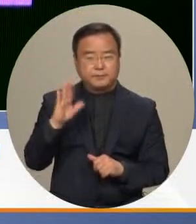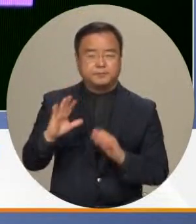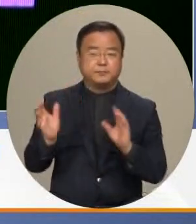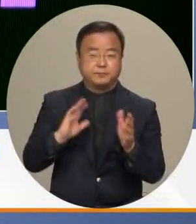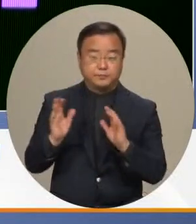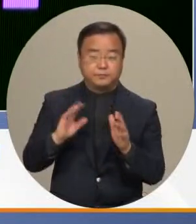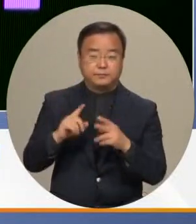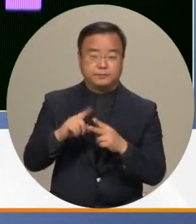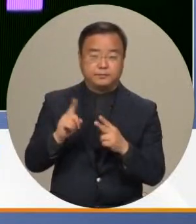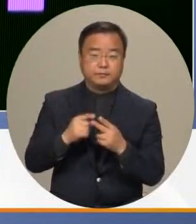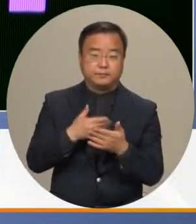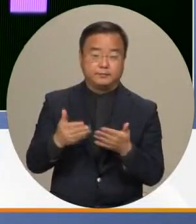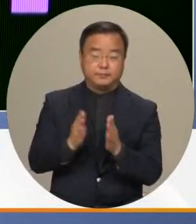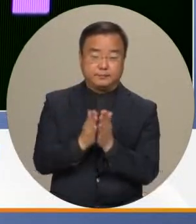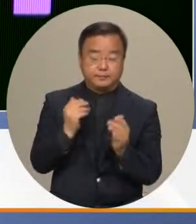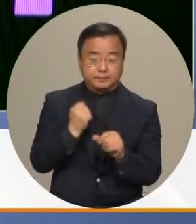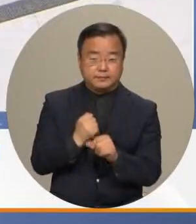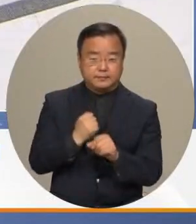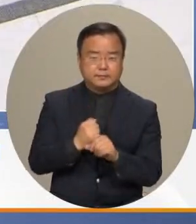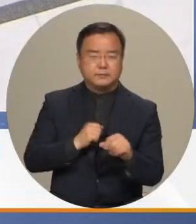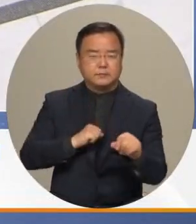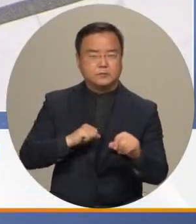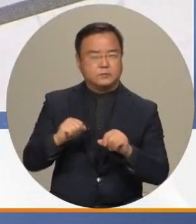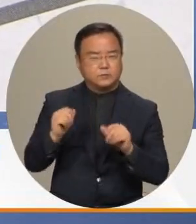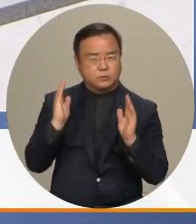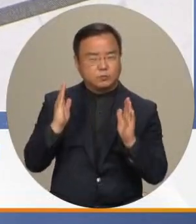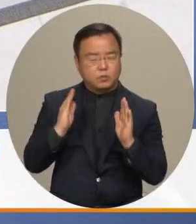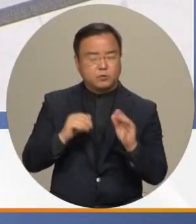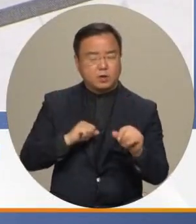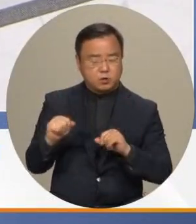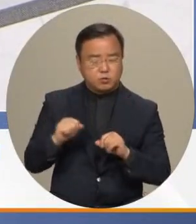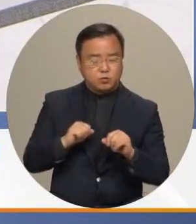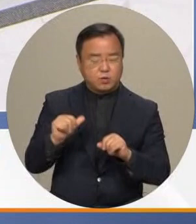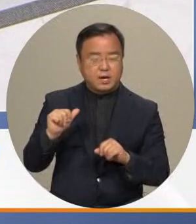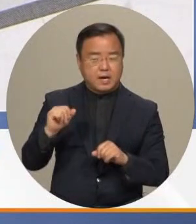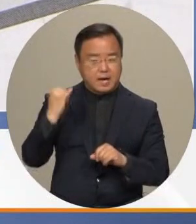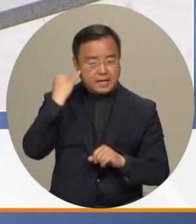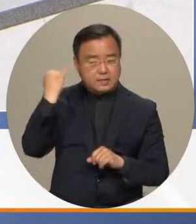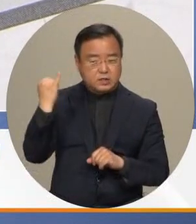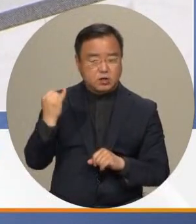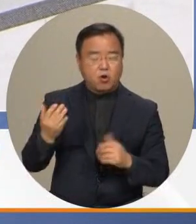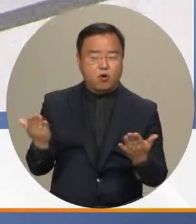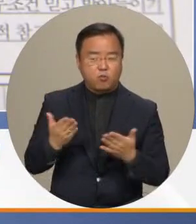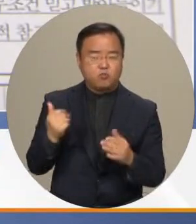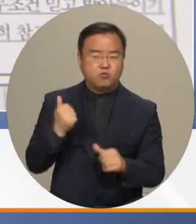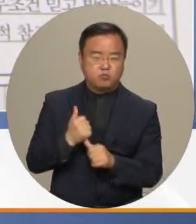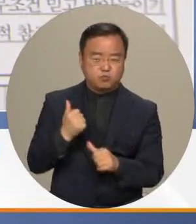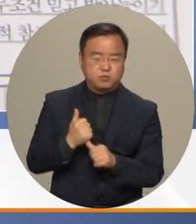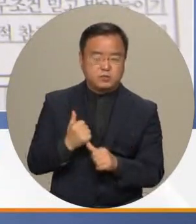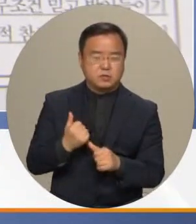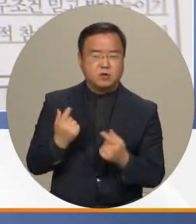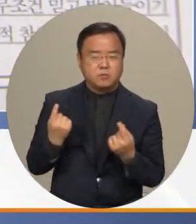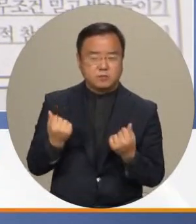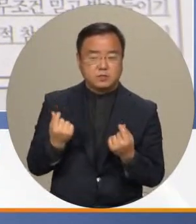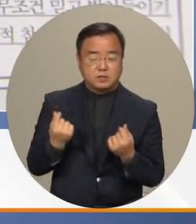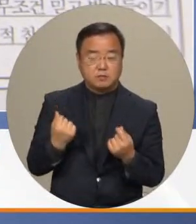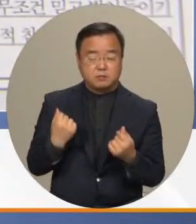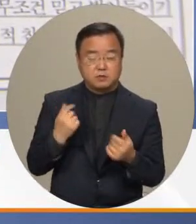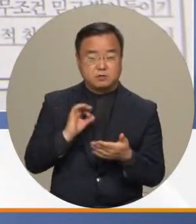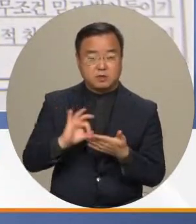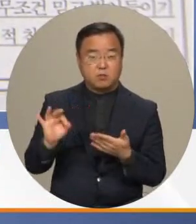수업이나 그림책 창작 수업 활동 아이디어 또 업무 활용 마치 우리가 보조 교사나 비서를 활용하는